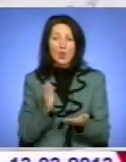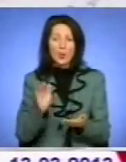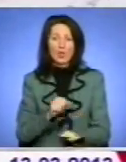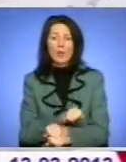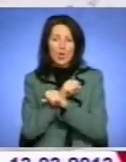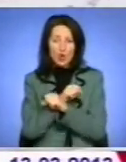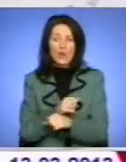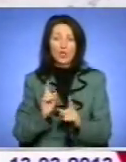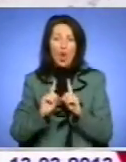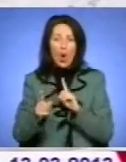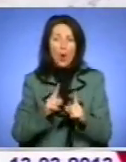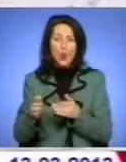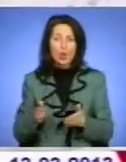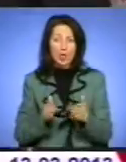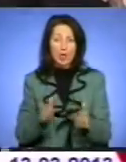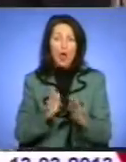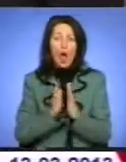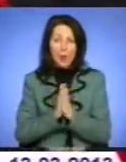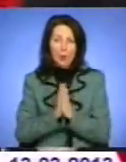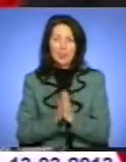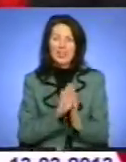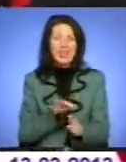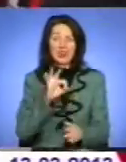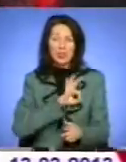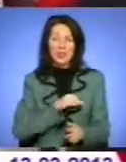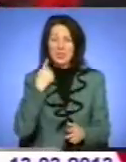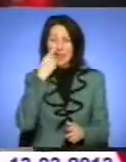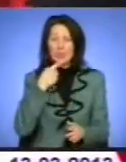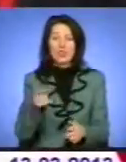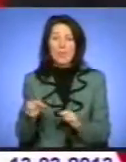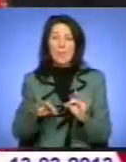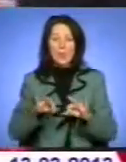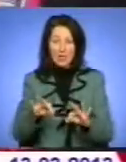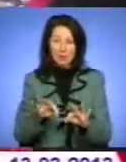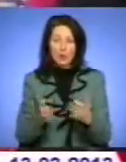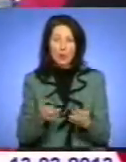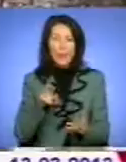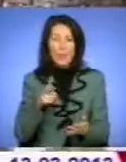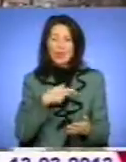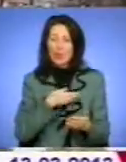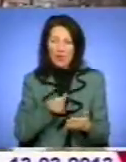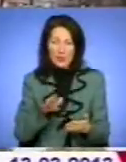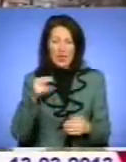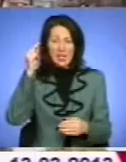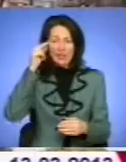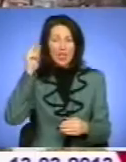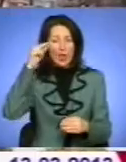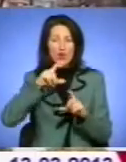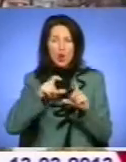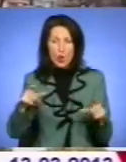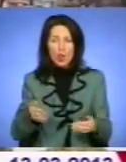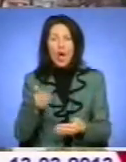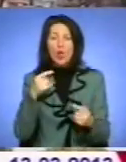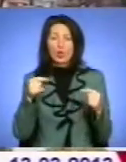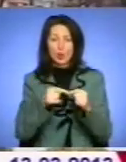не користуватися власним транспортом. Також, ймовірно, у п'ятницю відмінять навчання у школах. Остаточне рішення озвучать завтра